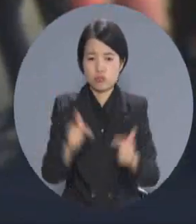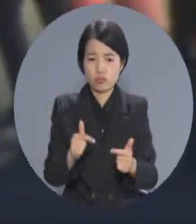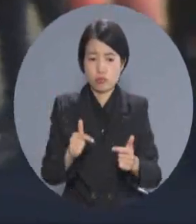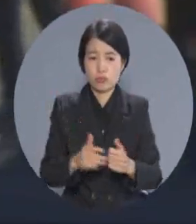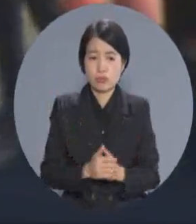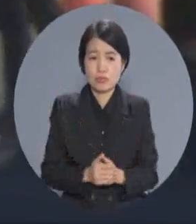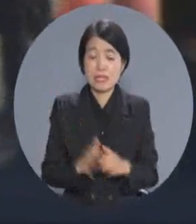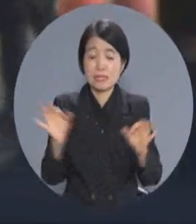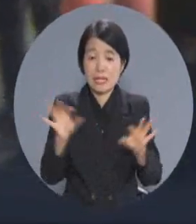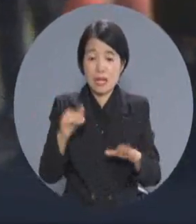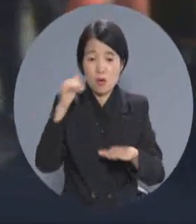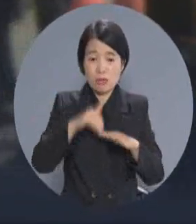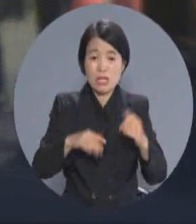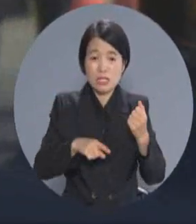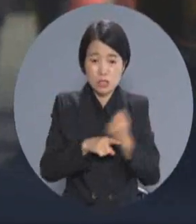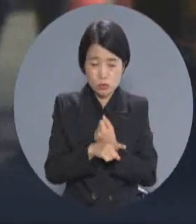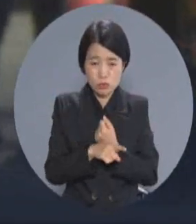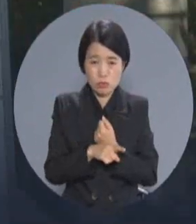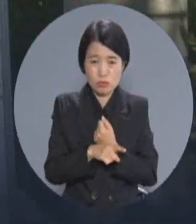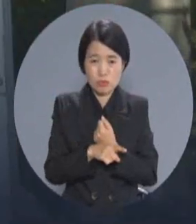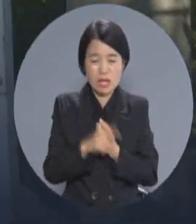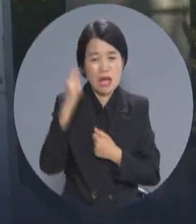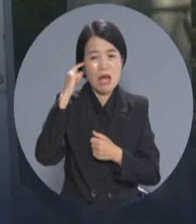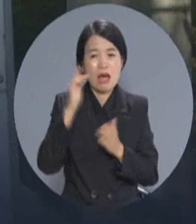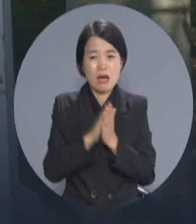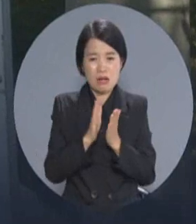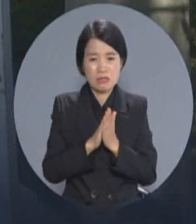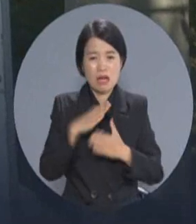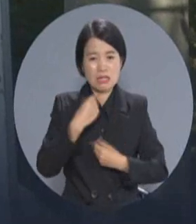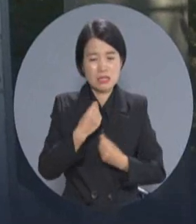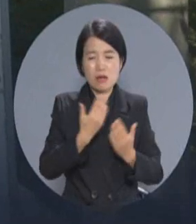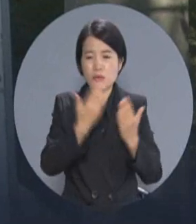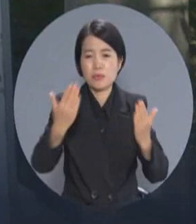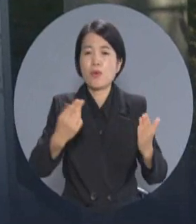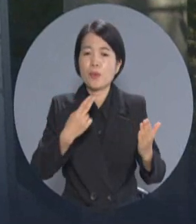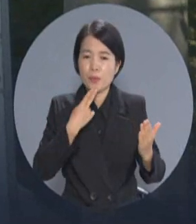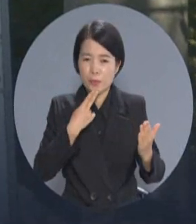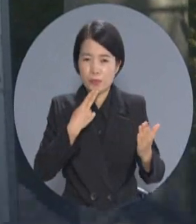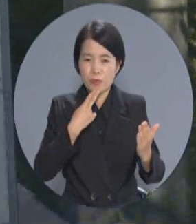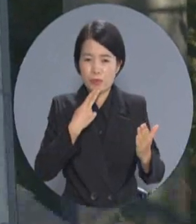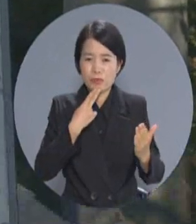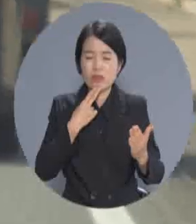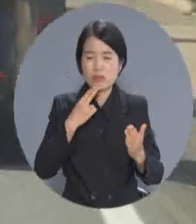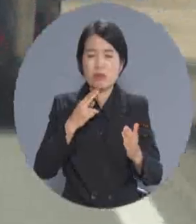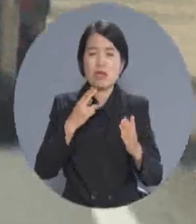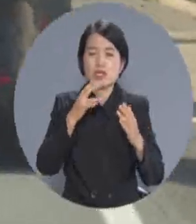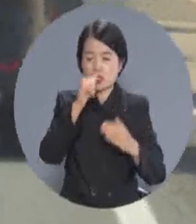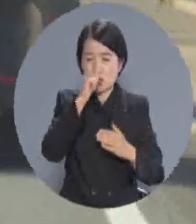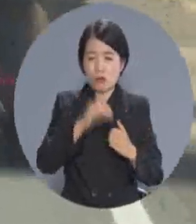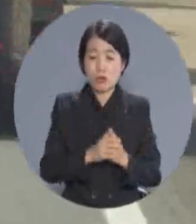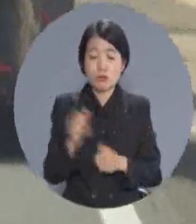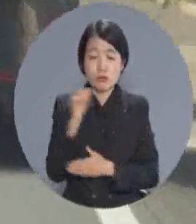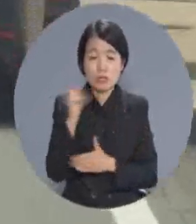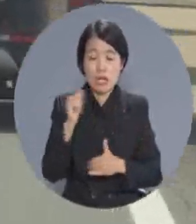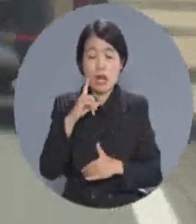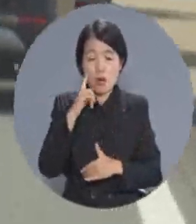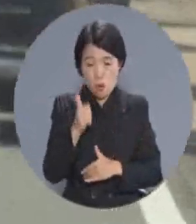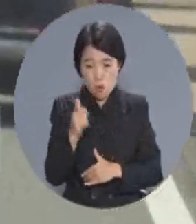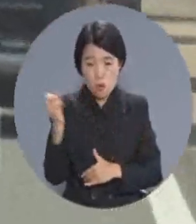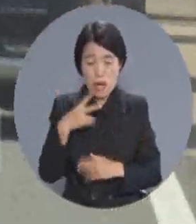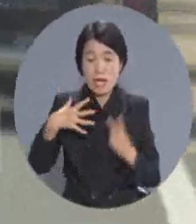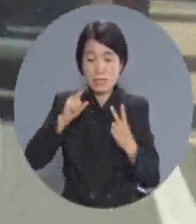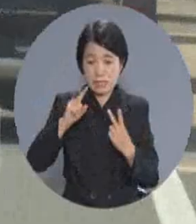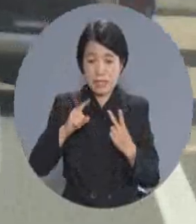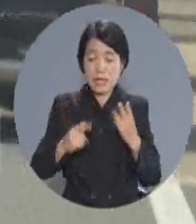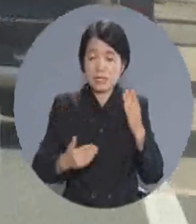사실. 잠깐 공사한다는 이유로 그냥 안전시설을 확보 못하고 하는 경우도 있고. 운전자들에게 졸음운전과 2차